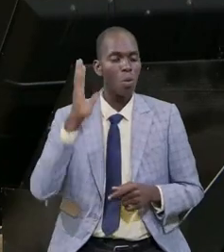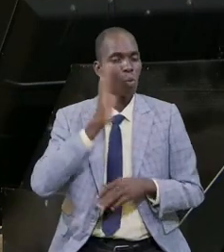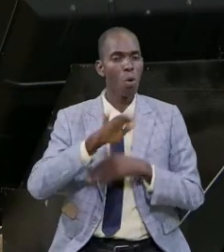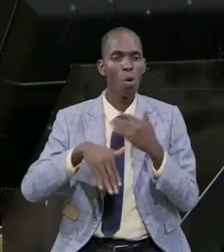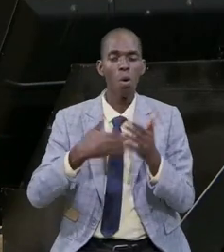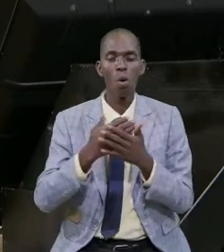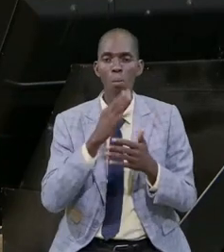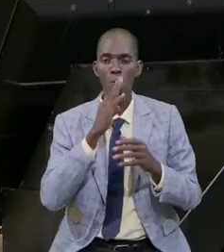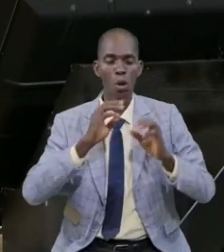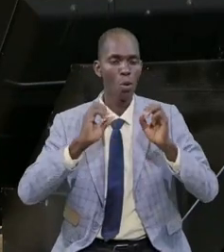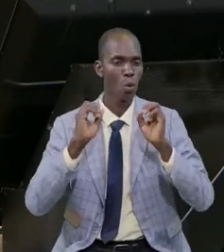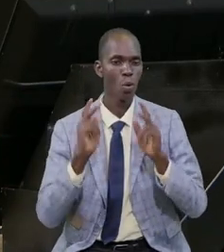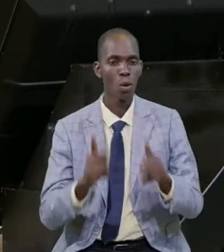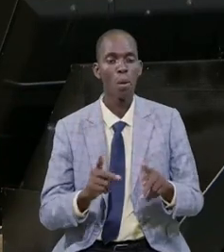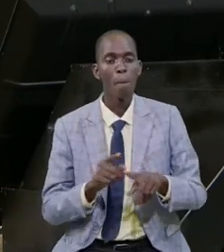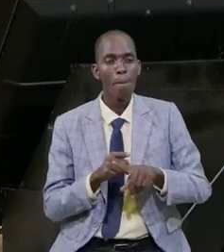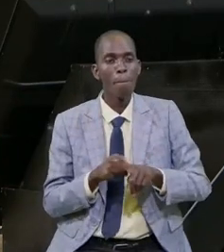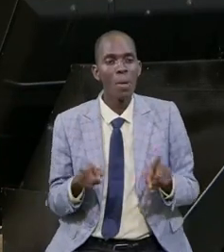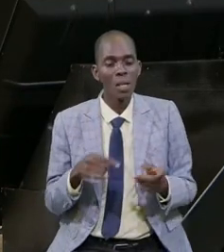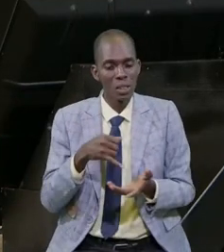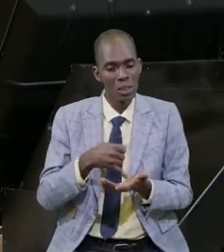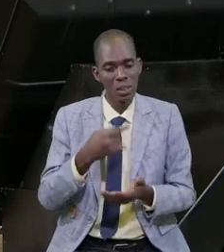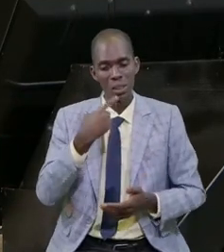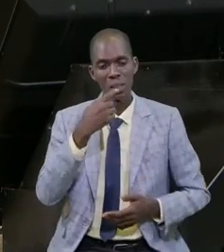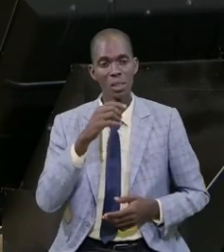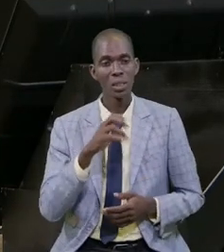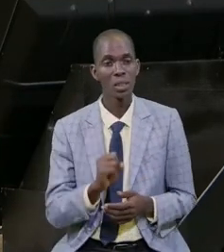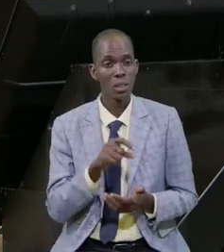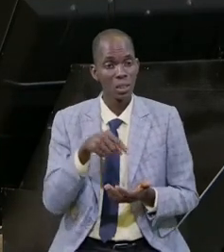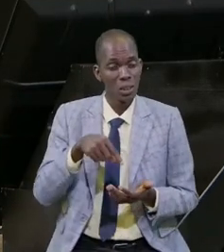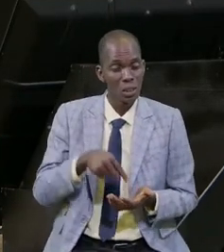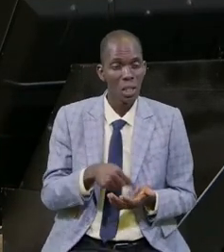bon état. Et c'est dit que mais cette langue,